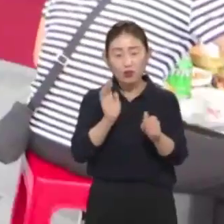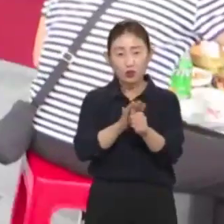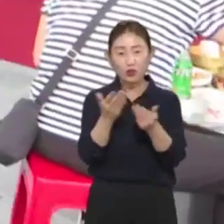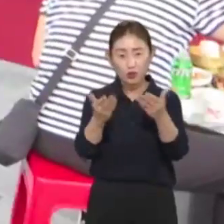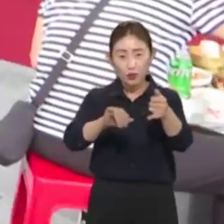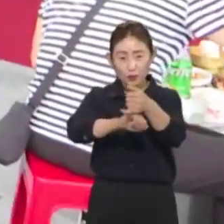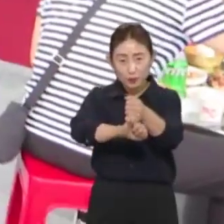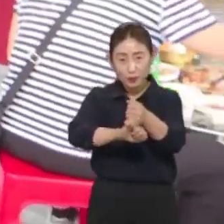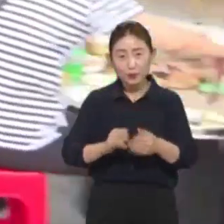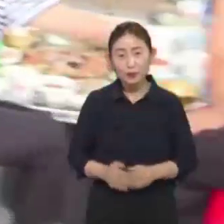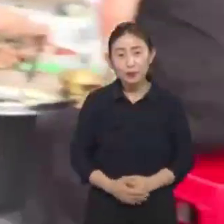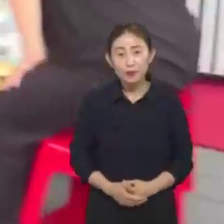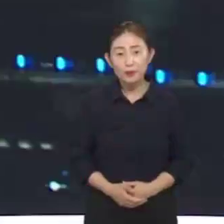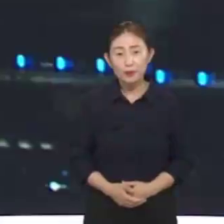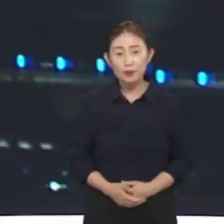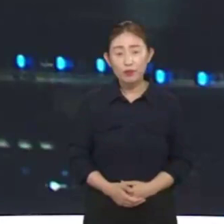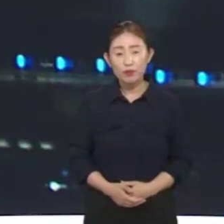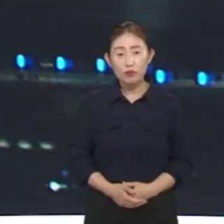했습니다.